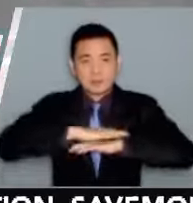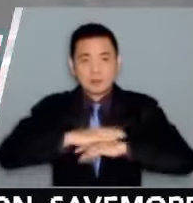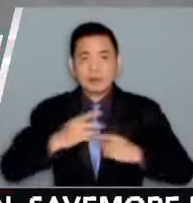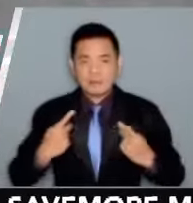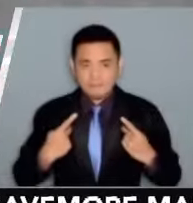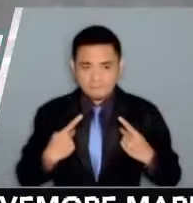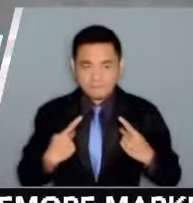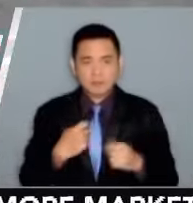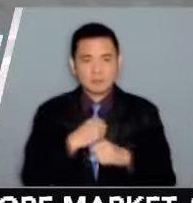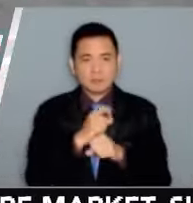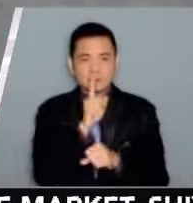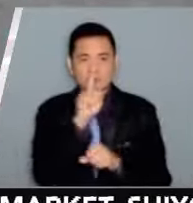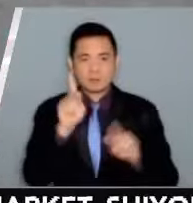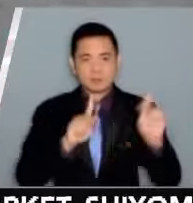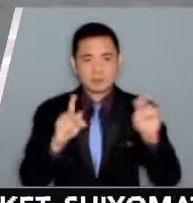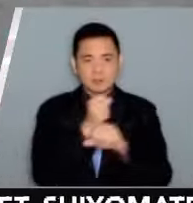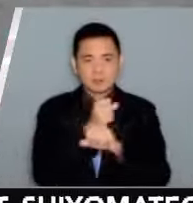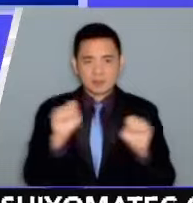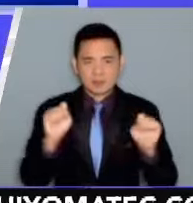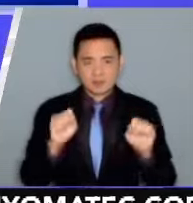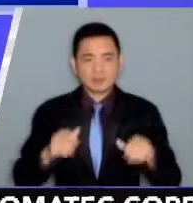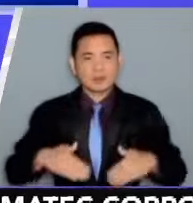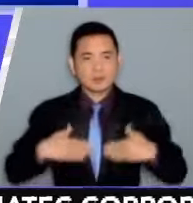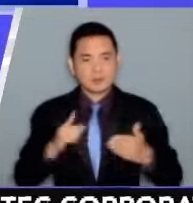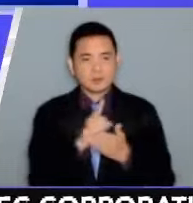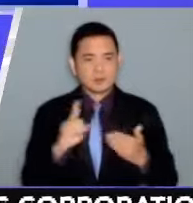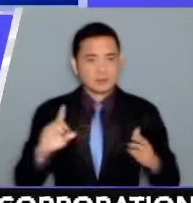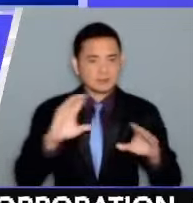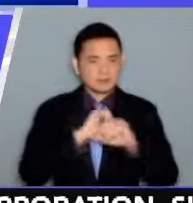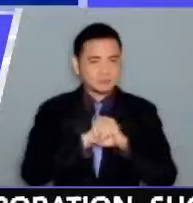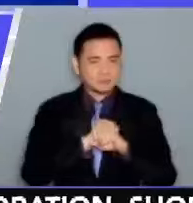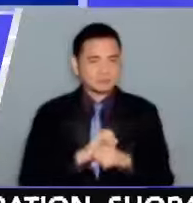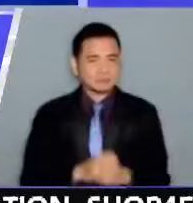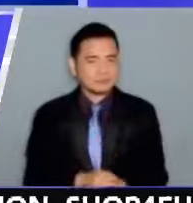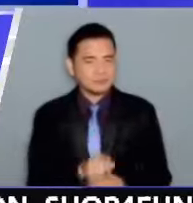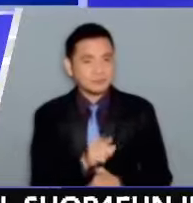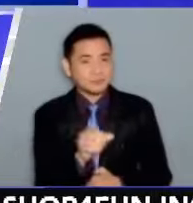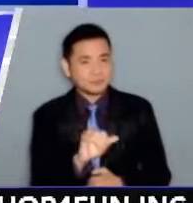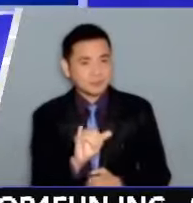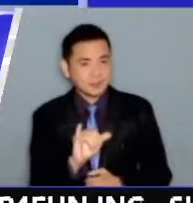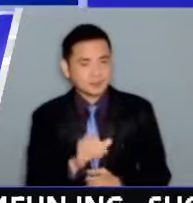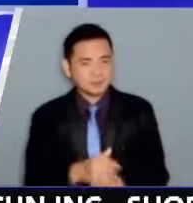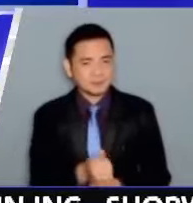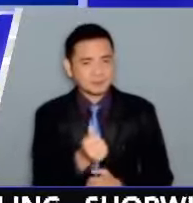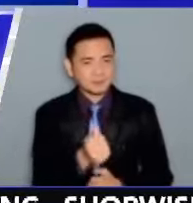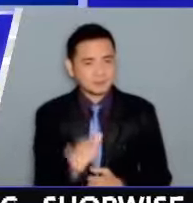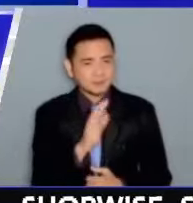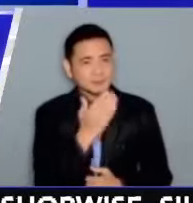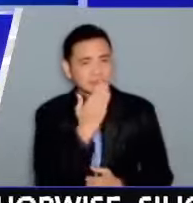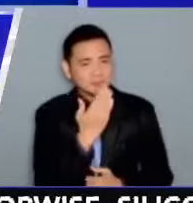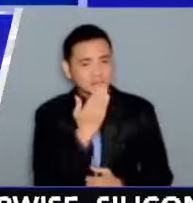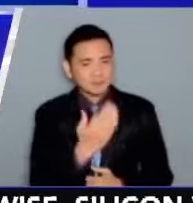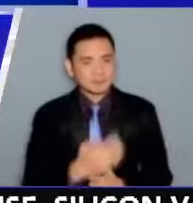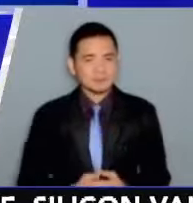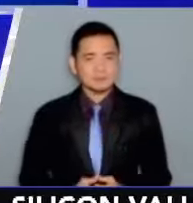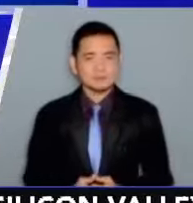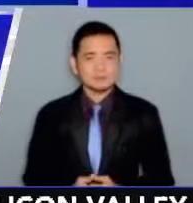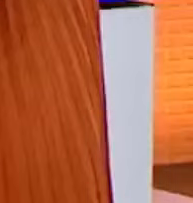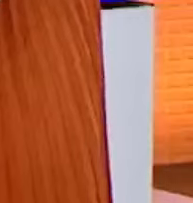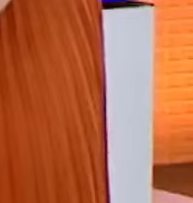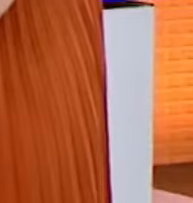long weekend Mar Happy weekend Happy weekend at salamat Zen kilantang Sasa ng GMA Regional